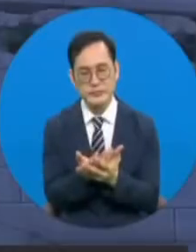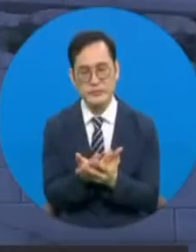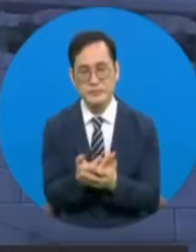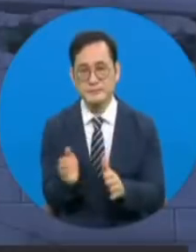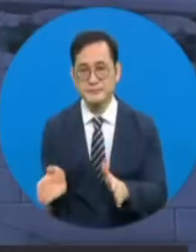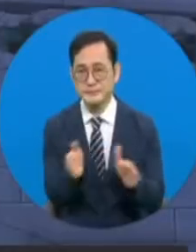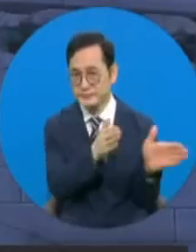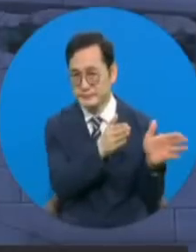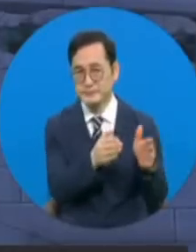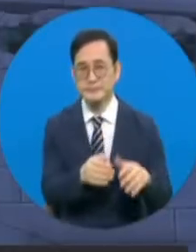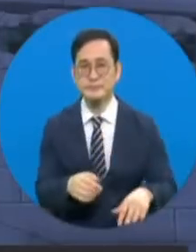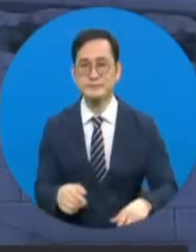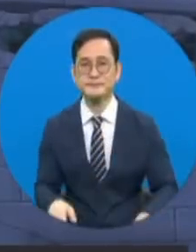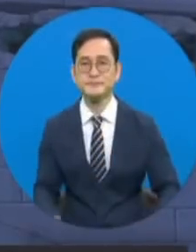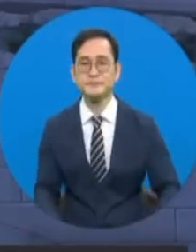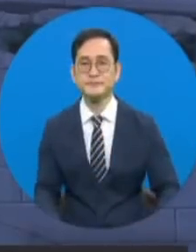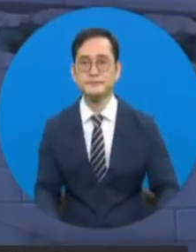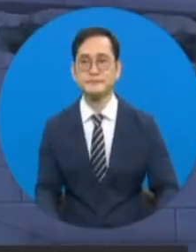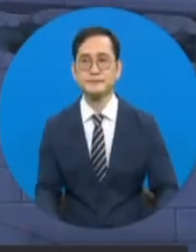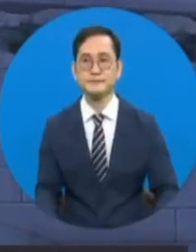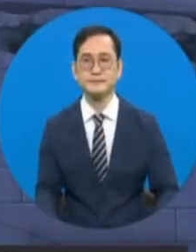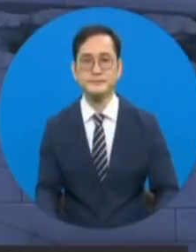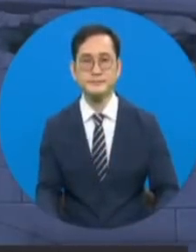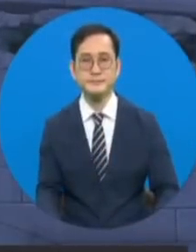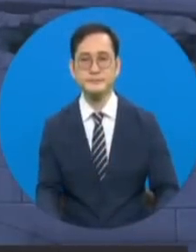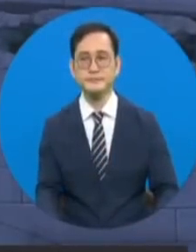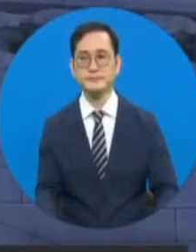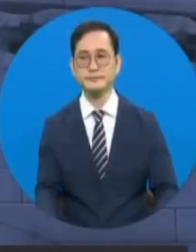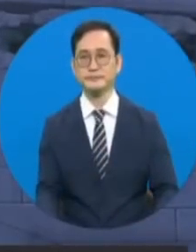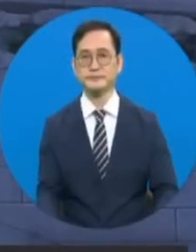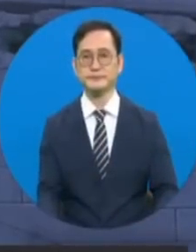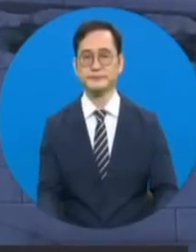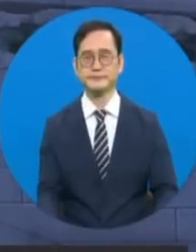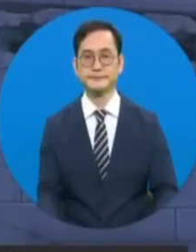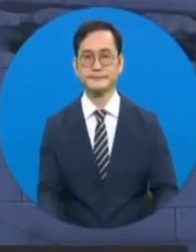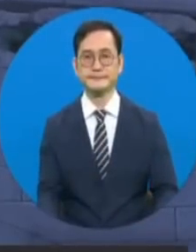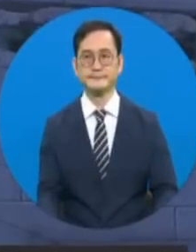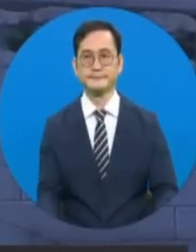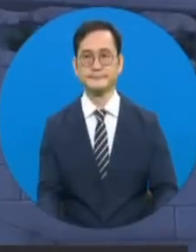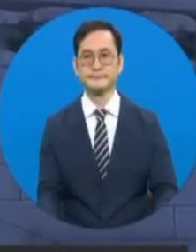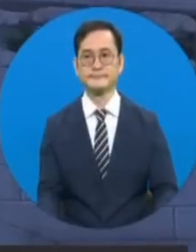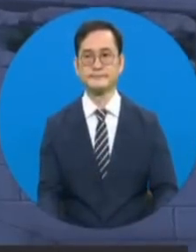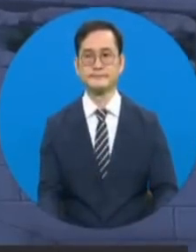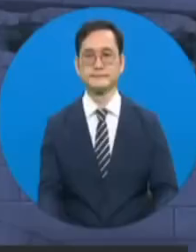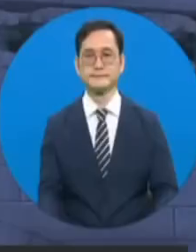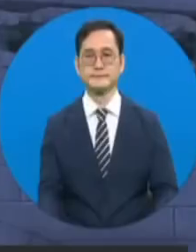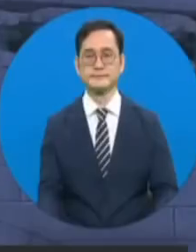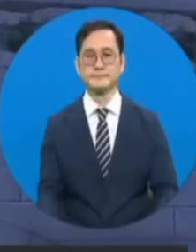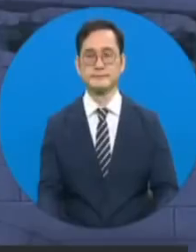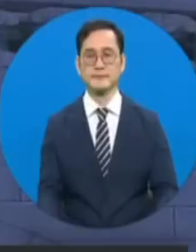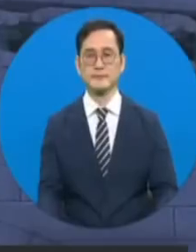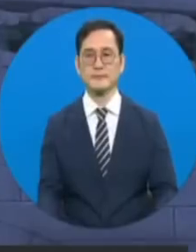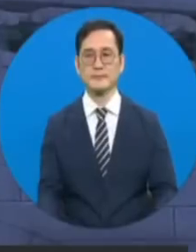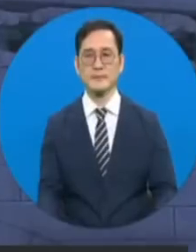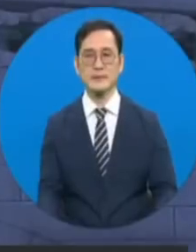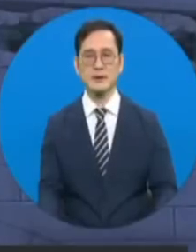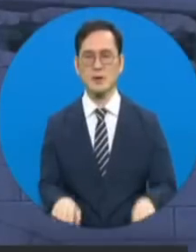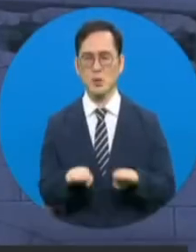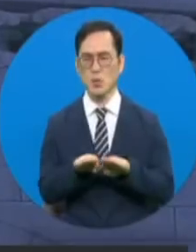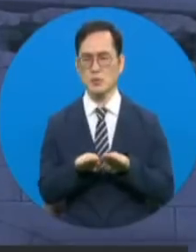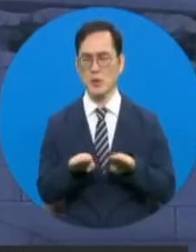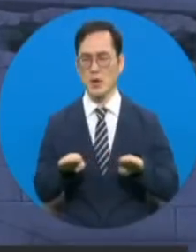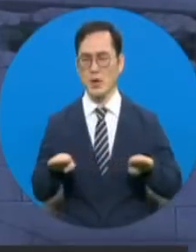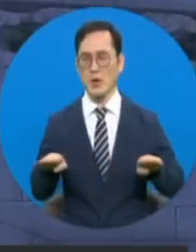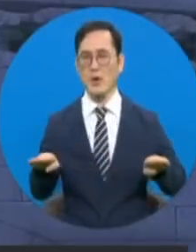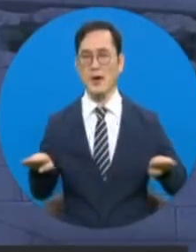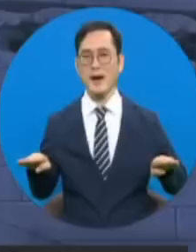이야기 시작하겠습니다 아니 누구보다 공정해야 할 기관을